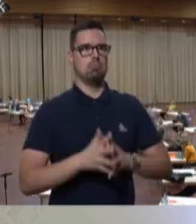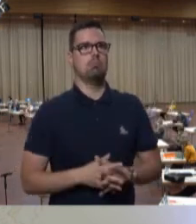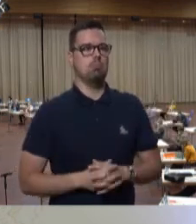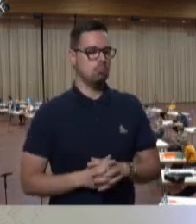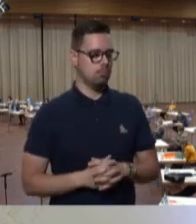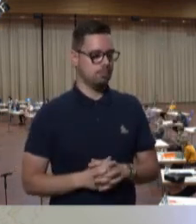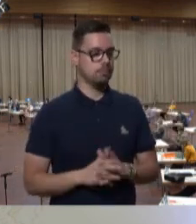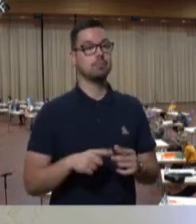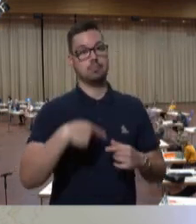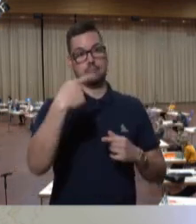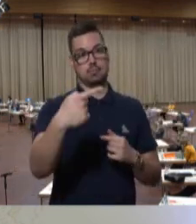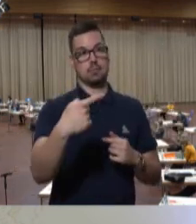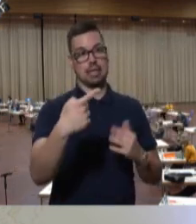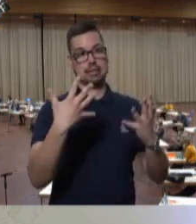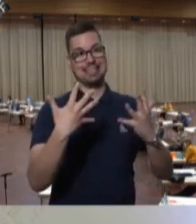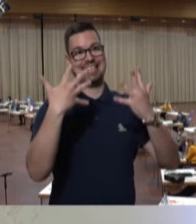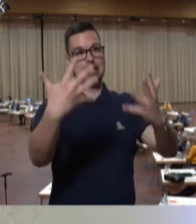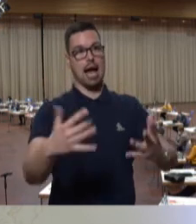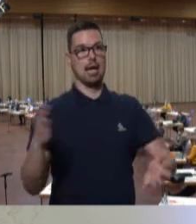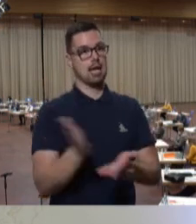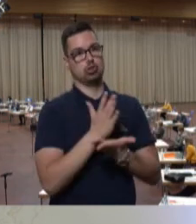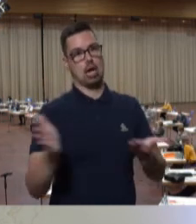wird das kommende Jahrzehnt entscheidend sein.